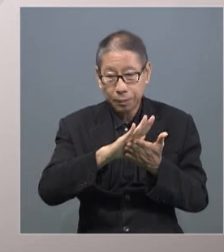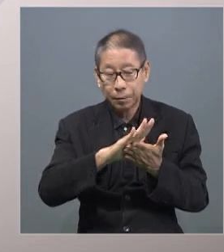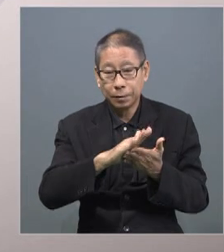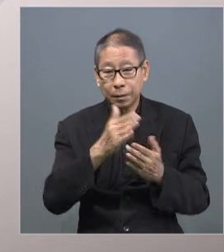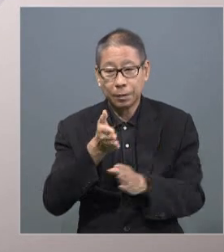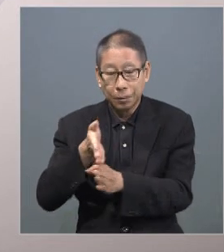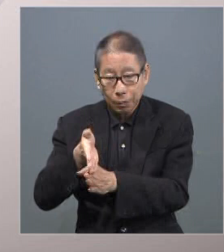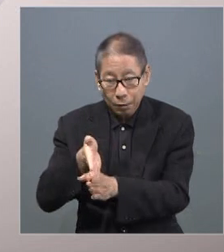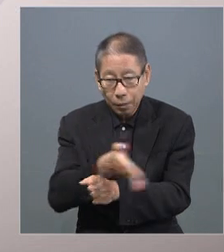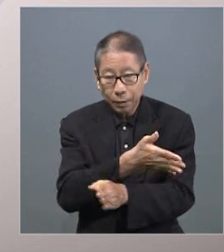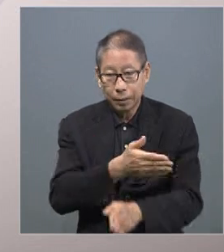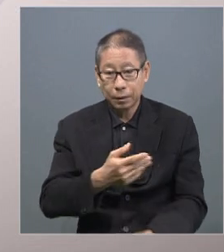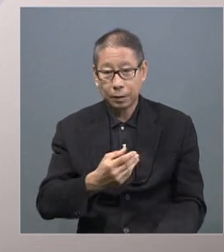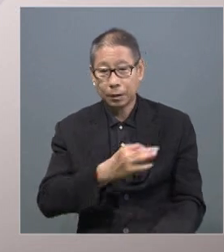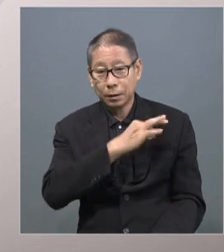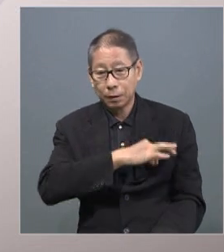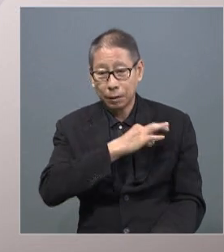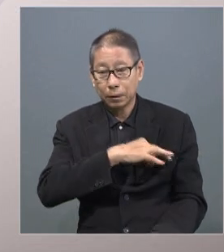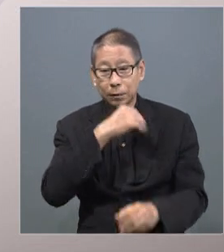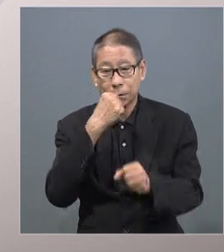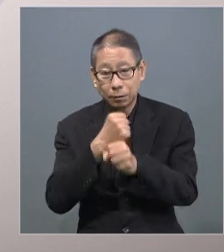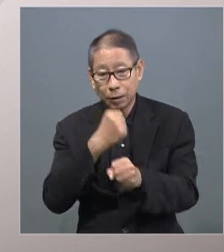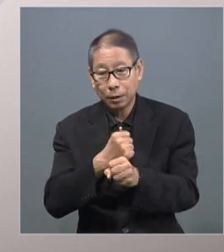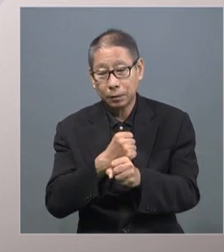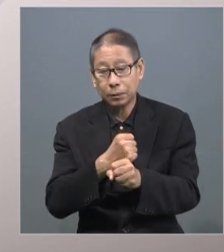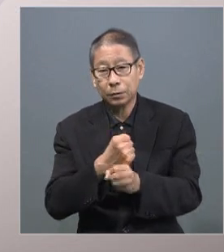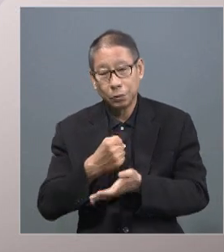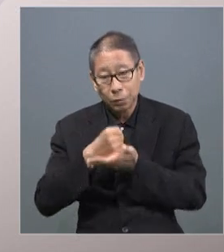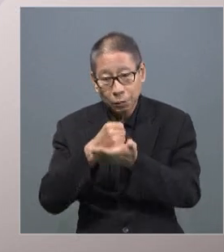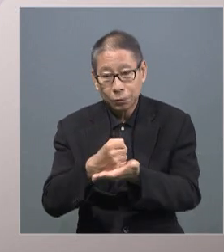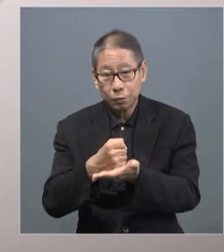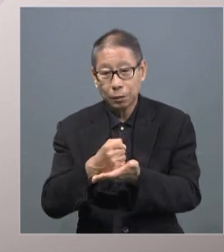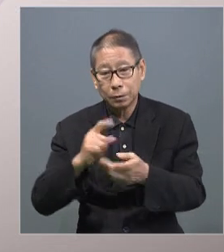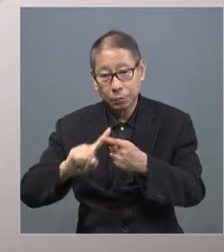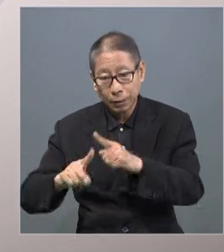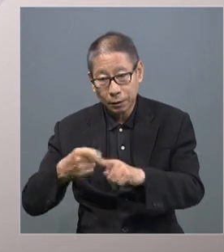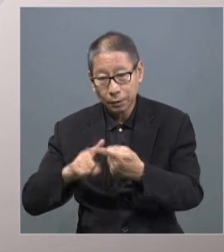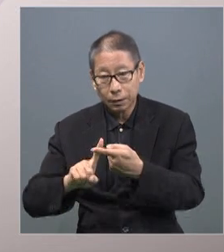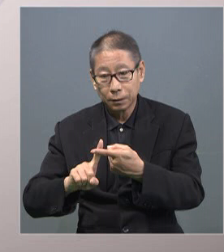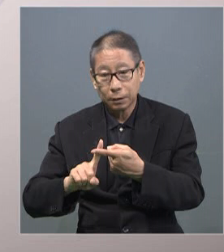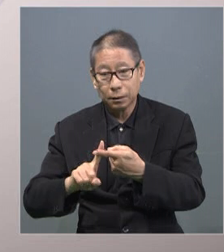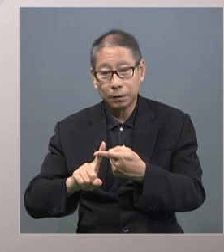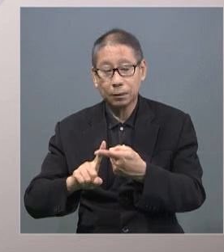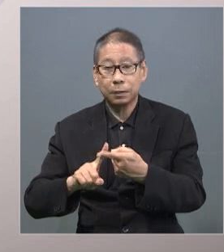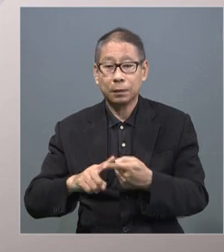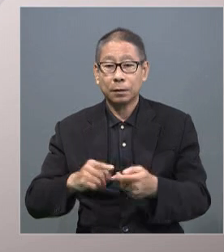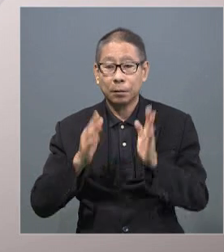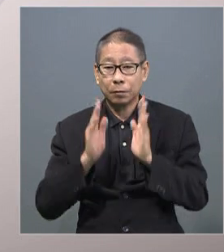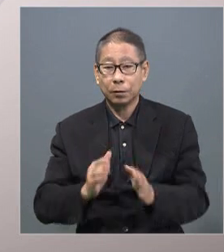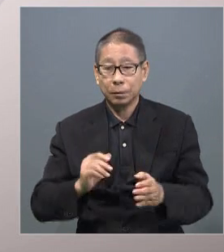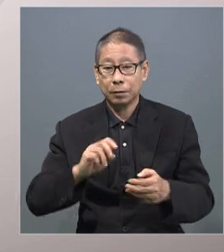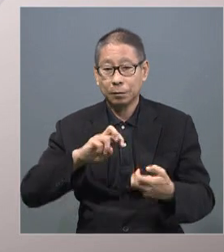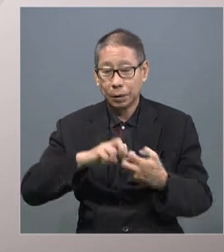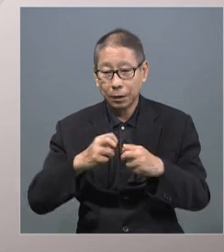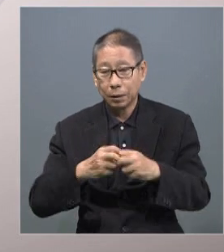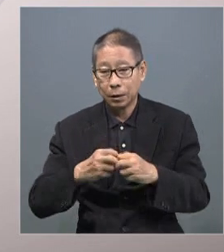ทางอาสาสมัครกู้ภัยเนี่ยเเข้าไปทำงานค่ะเข้าไปช่วยเหลือด้วยซ้ำช่วยเหลือเพื่อนเขาด้วยซ้ำนะครับก็คือเข้าไปช่วยผู้ก่อเหตุนะซึ่ง